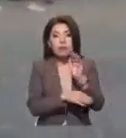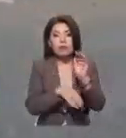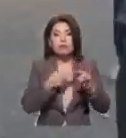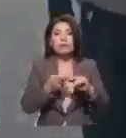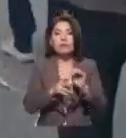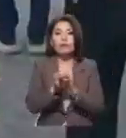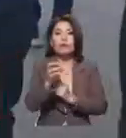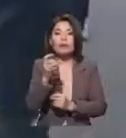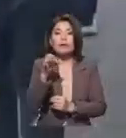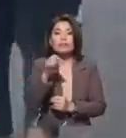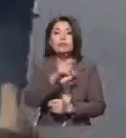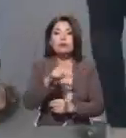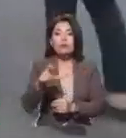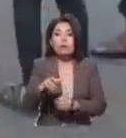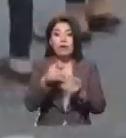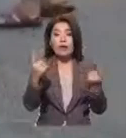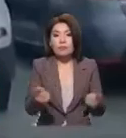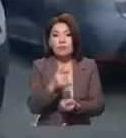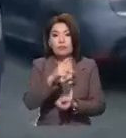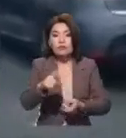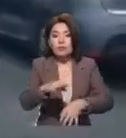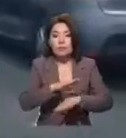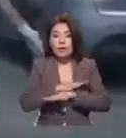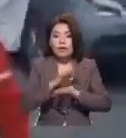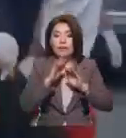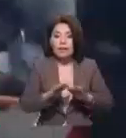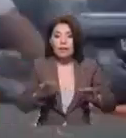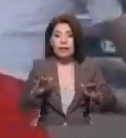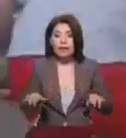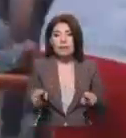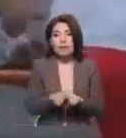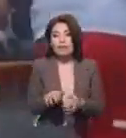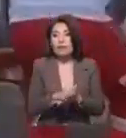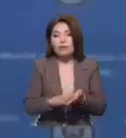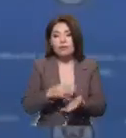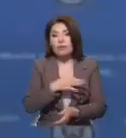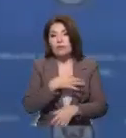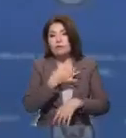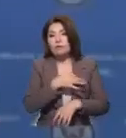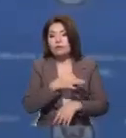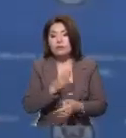вместе с хамасовцами гибнут мирные жители, в частности дети, похоже, никого не волнует.